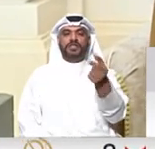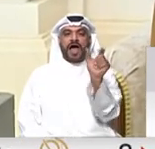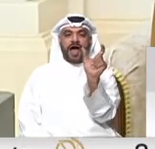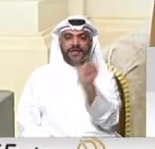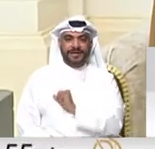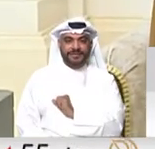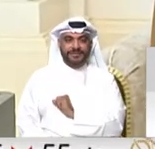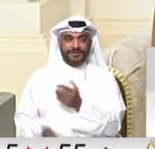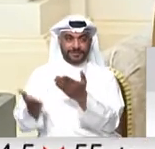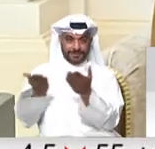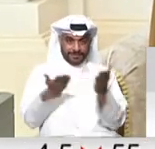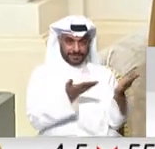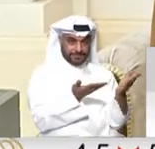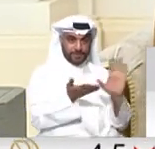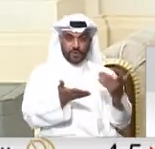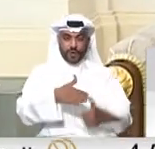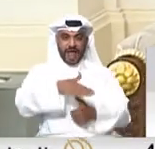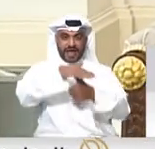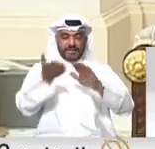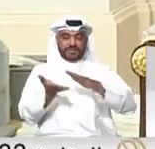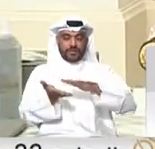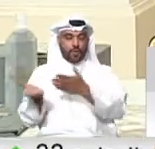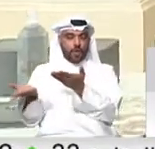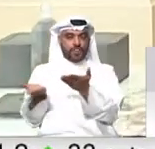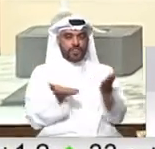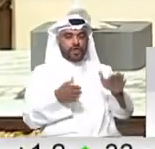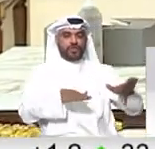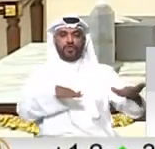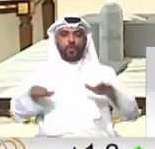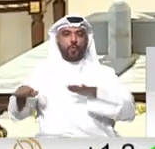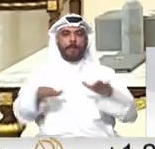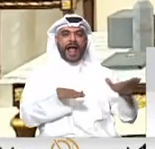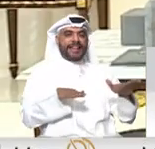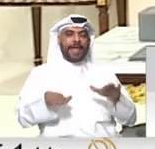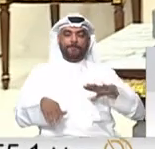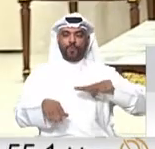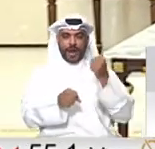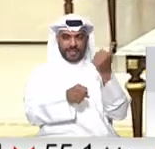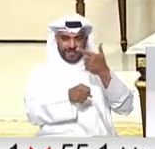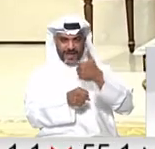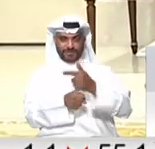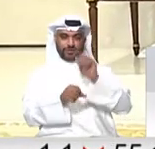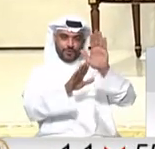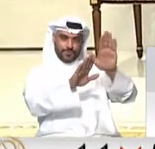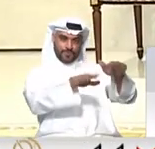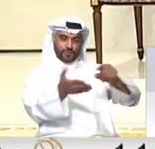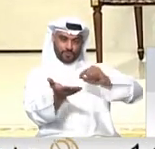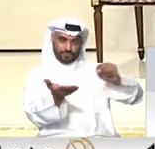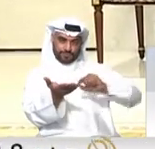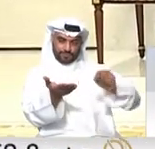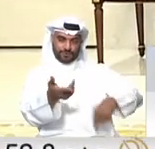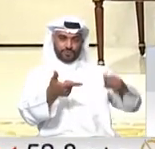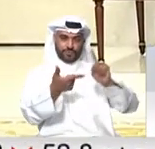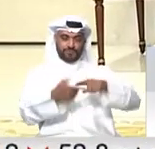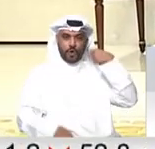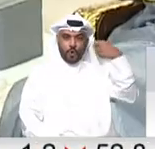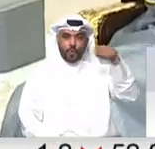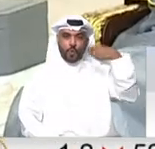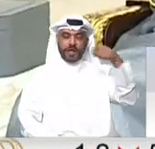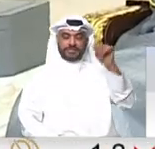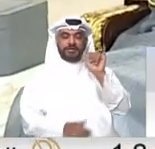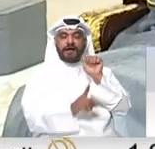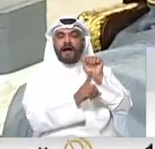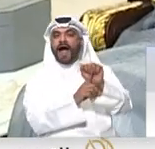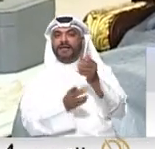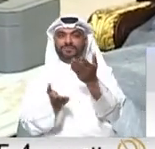حضر المقابله معالي رئيس ديوان سمو ولي العهد الشيخ احمد عبد الله الاحمد الصباح ومعالي وزير شؤون الديوان